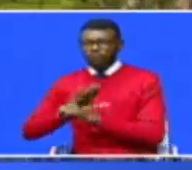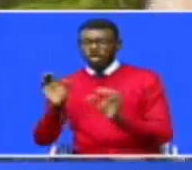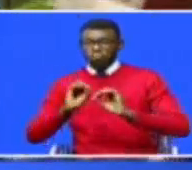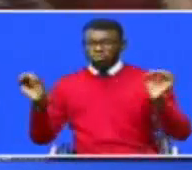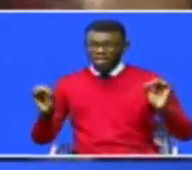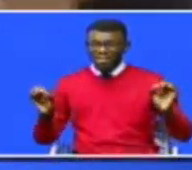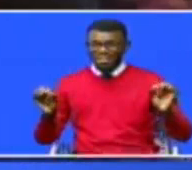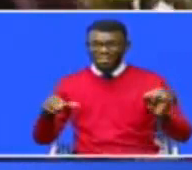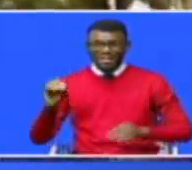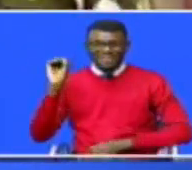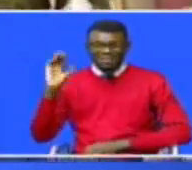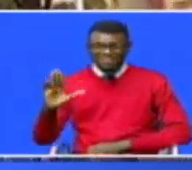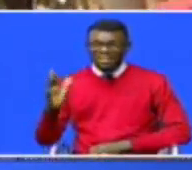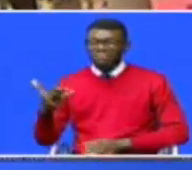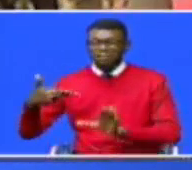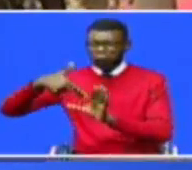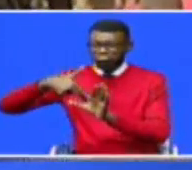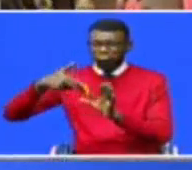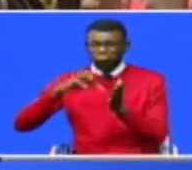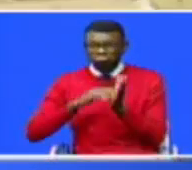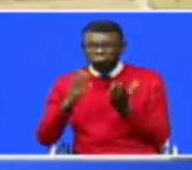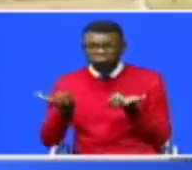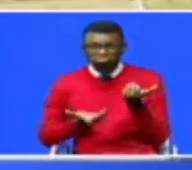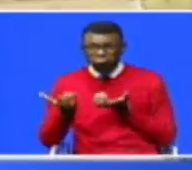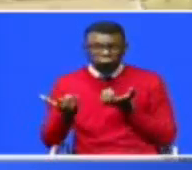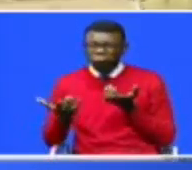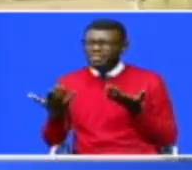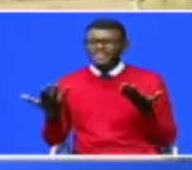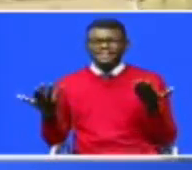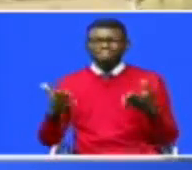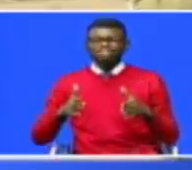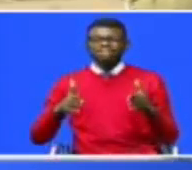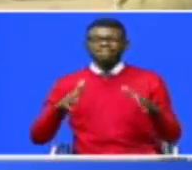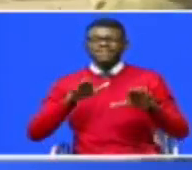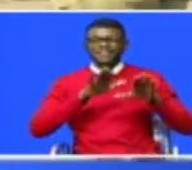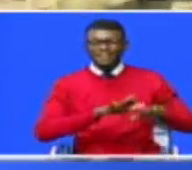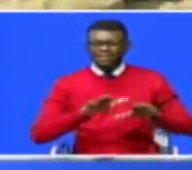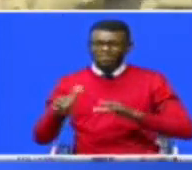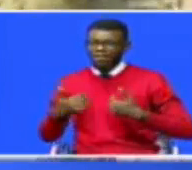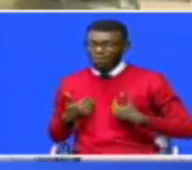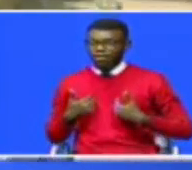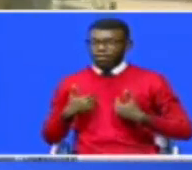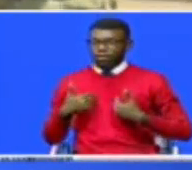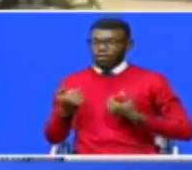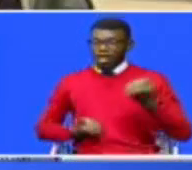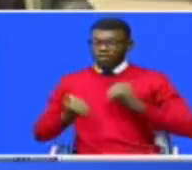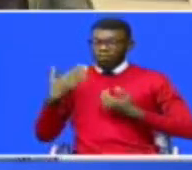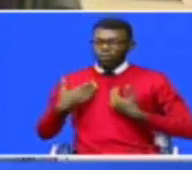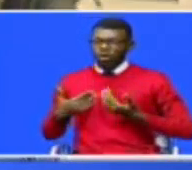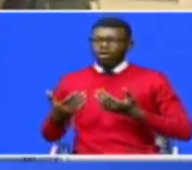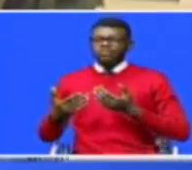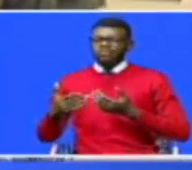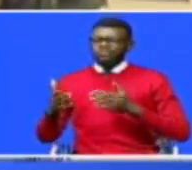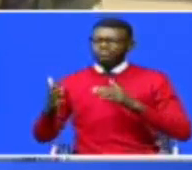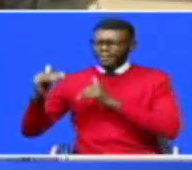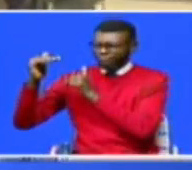prices mean that the once booming business remains unattractive. Kama magari saa hii inabeba watu saba ama watu wanane. Na fare